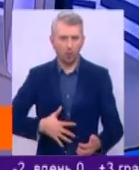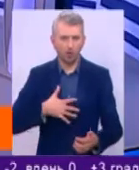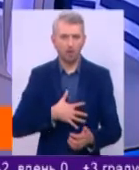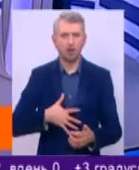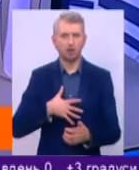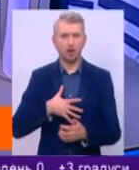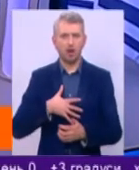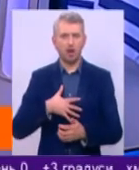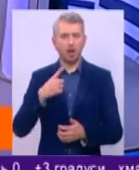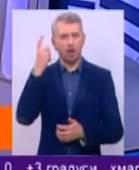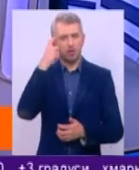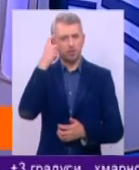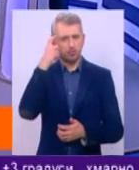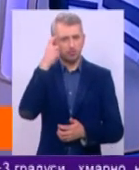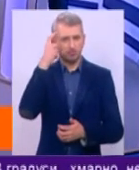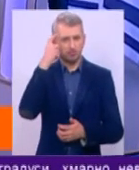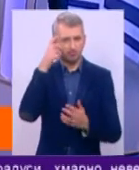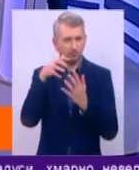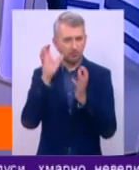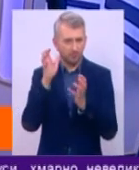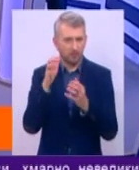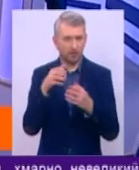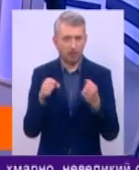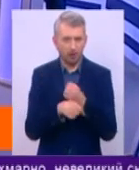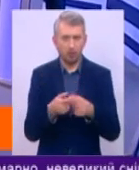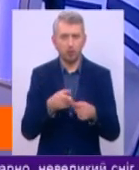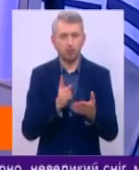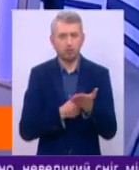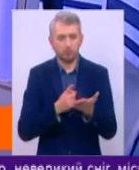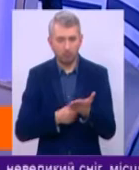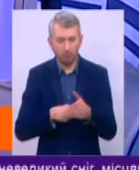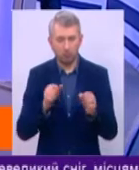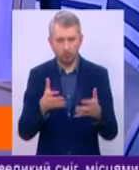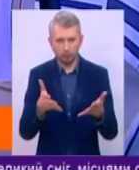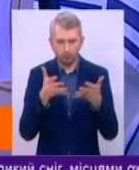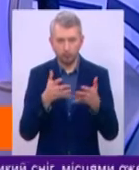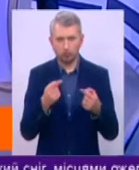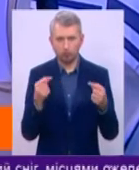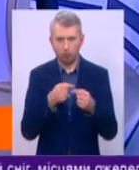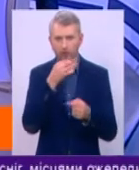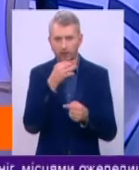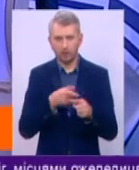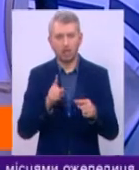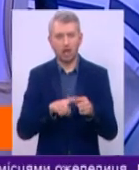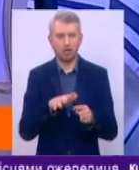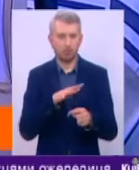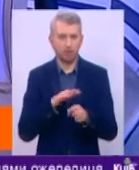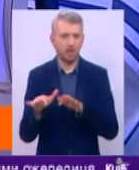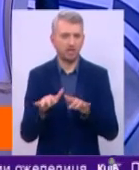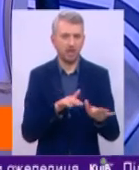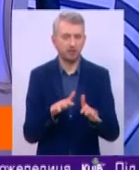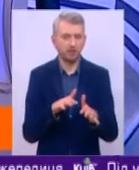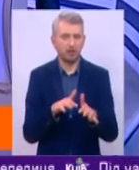сказать, доказуемы, которые можно, так сказать, наверняка сказать и однозначно сказать, что это было действие на